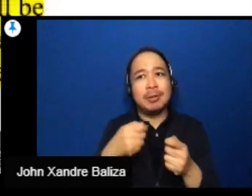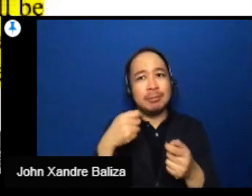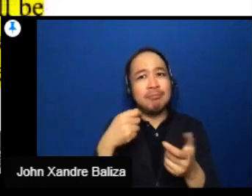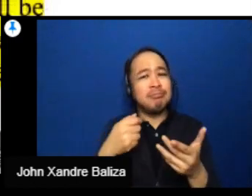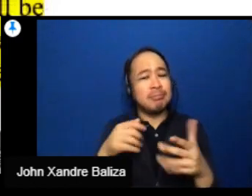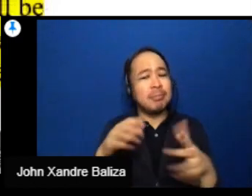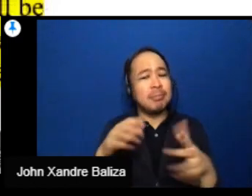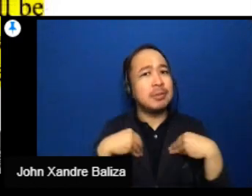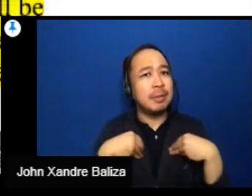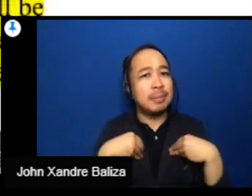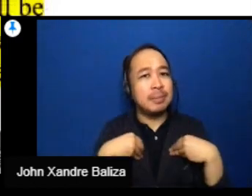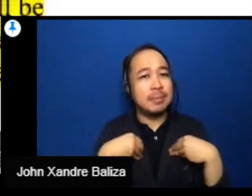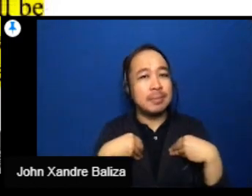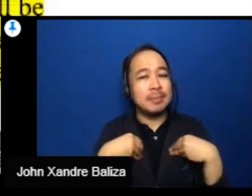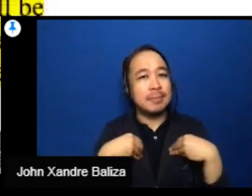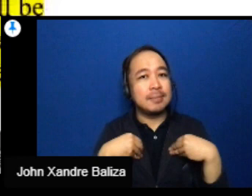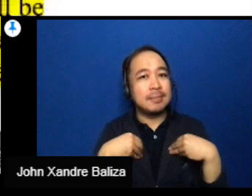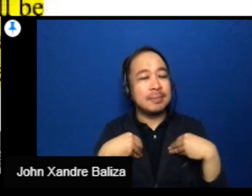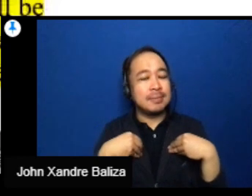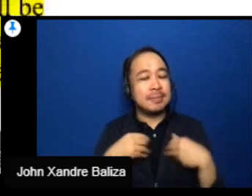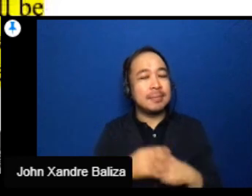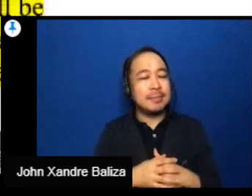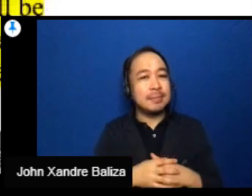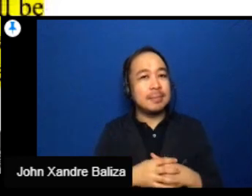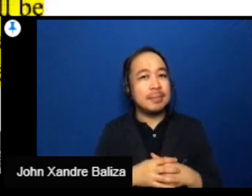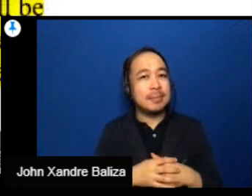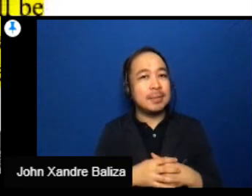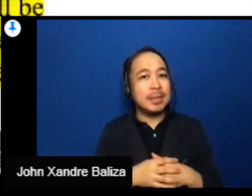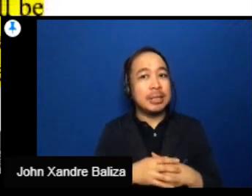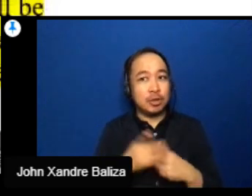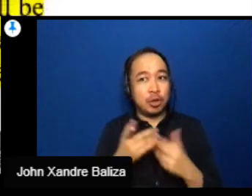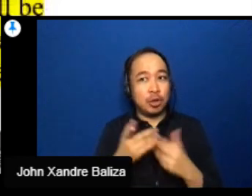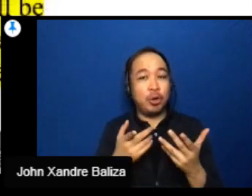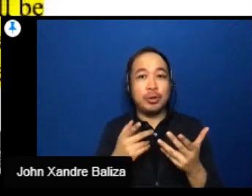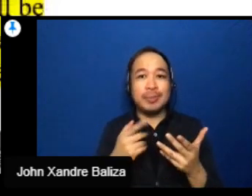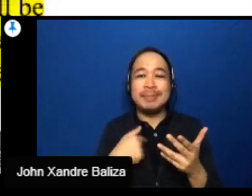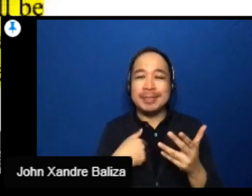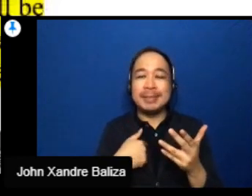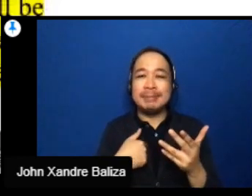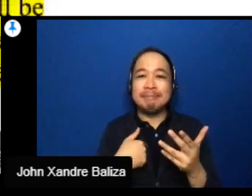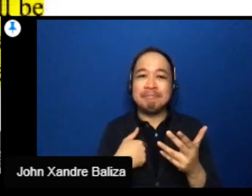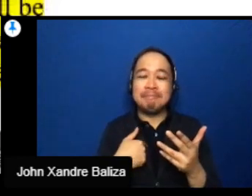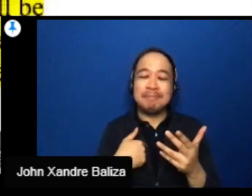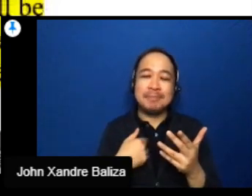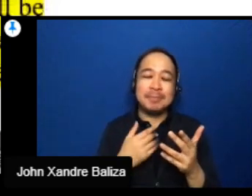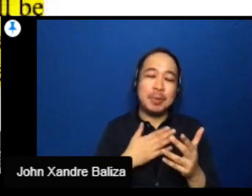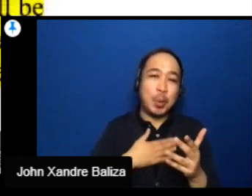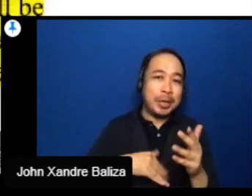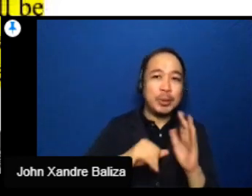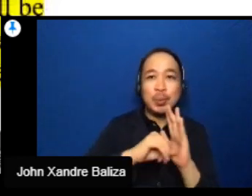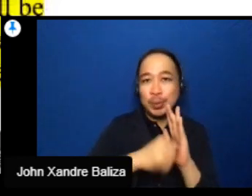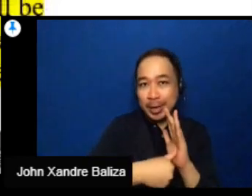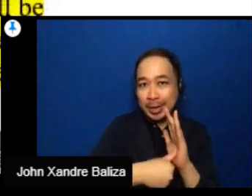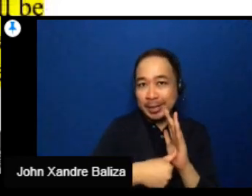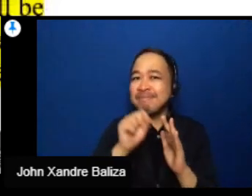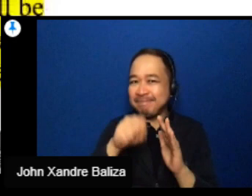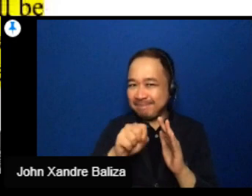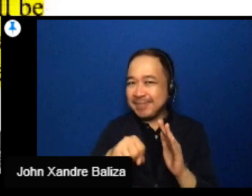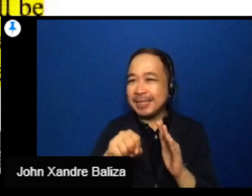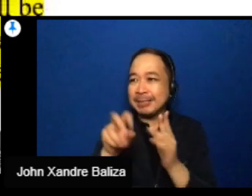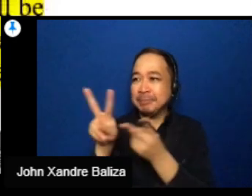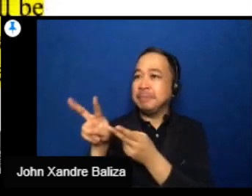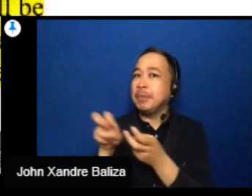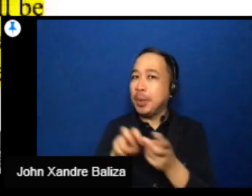И в этой связи хотел бы подчеркнуть, что, конечно, надо использовать те формулировки, которые